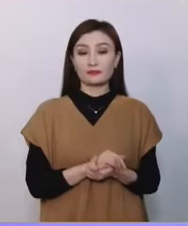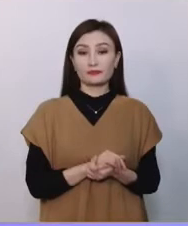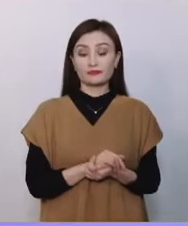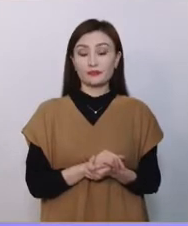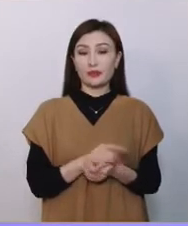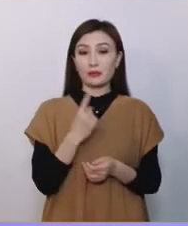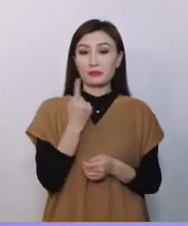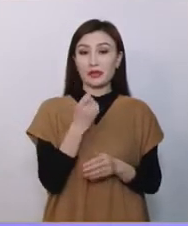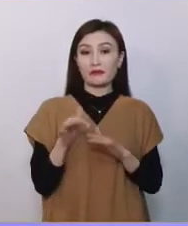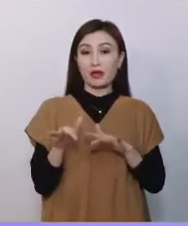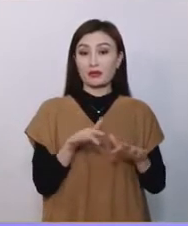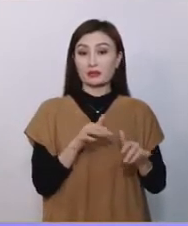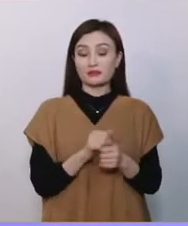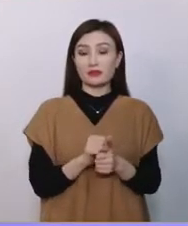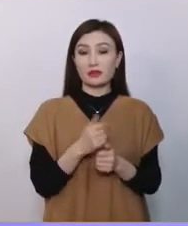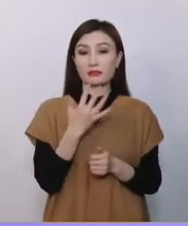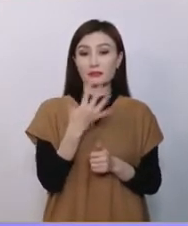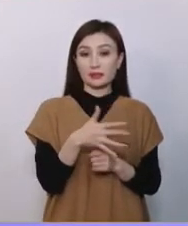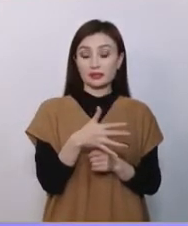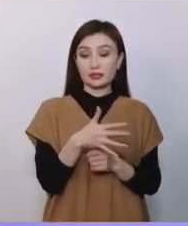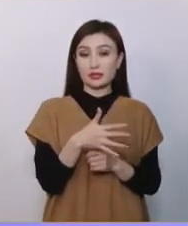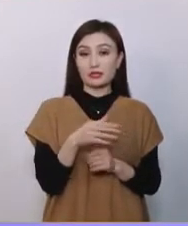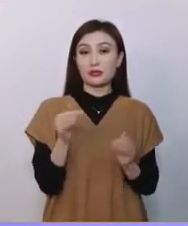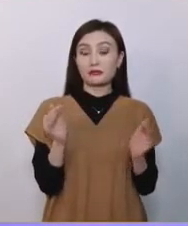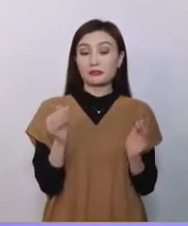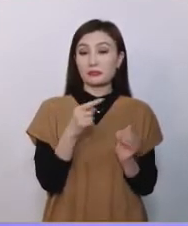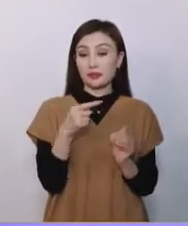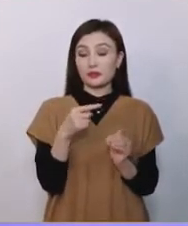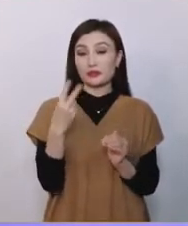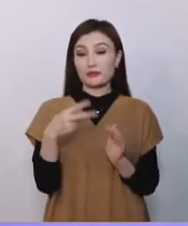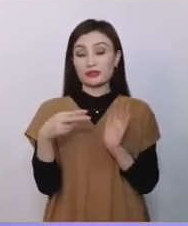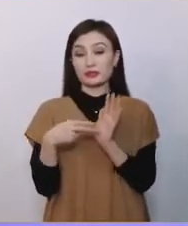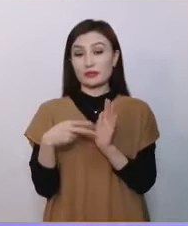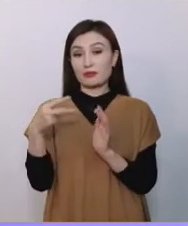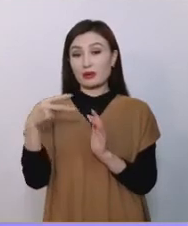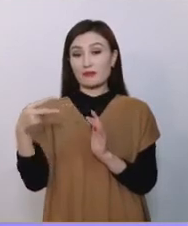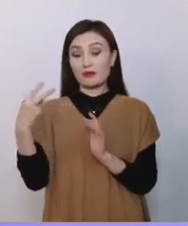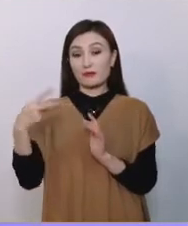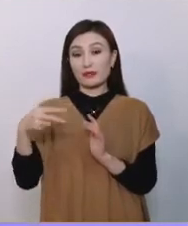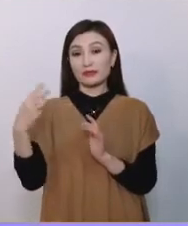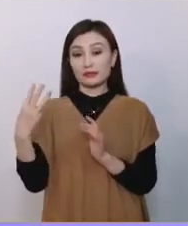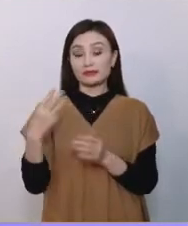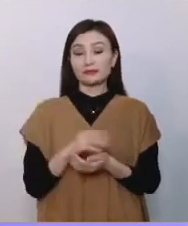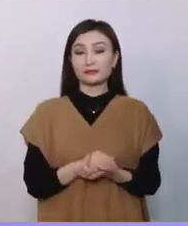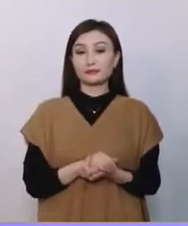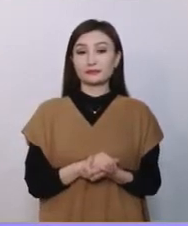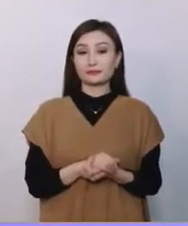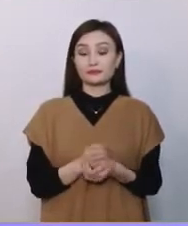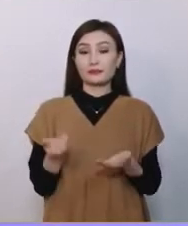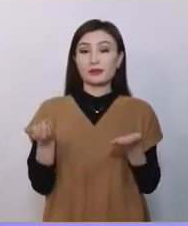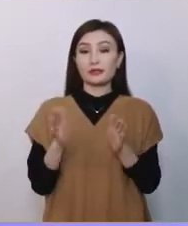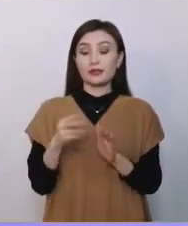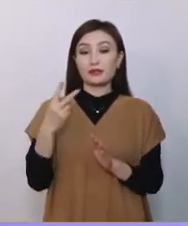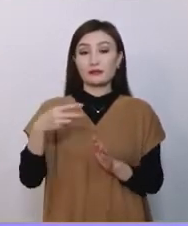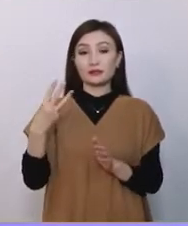первое действие 50 минус 27 равно 23 осталось